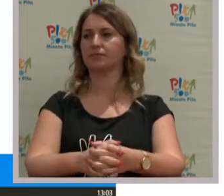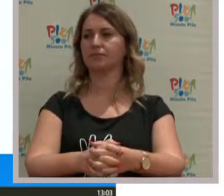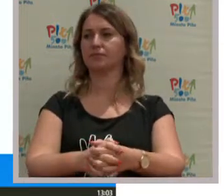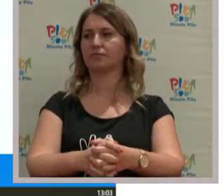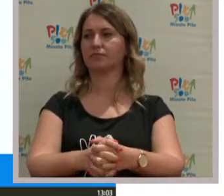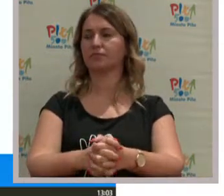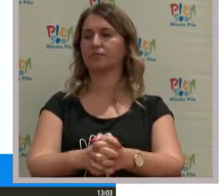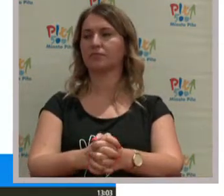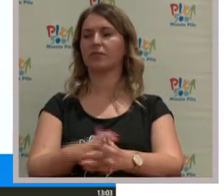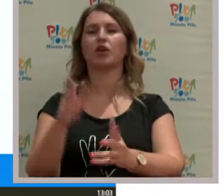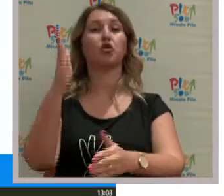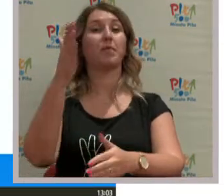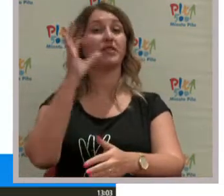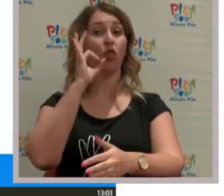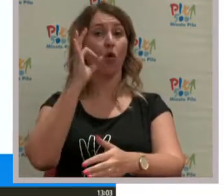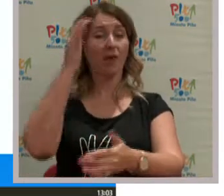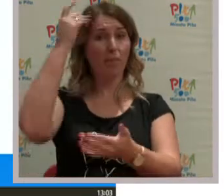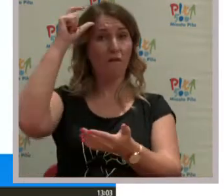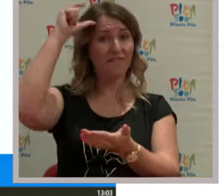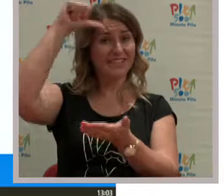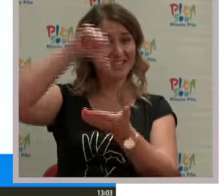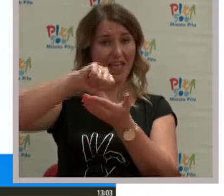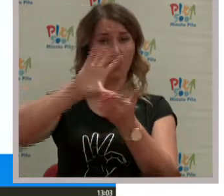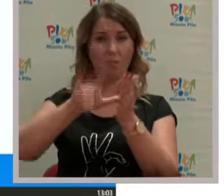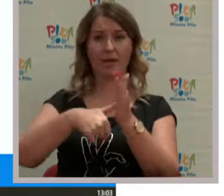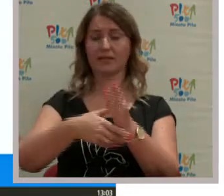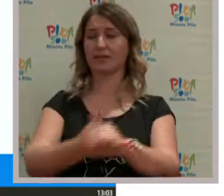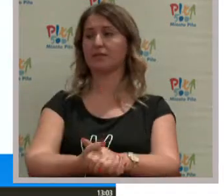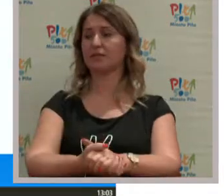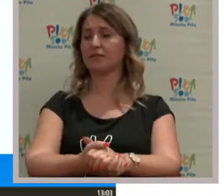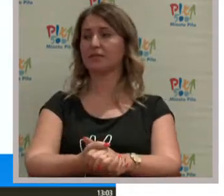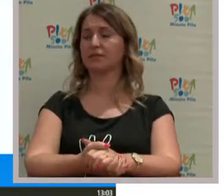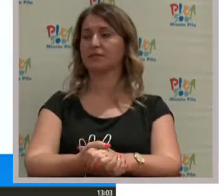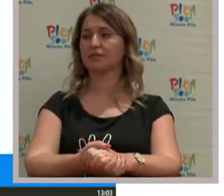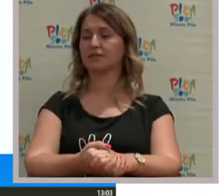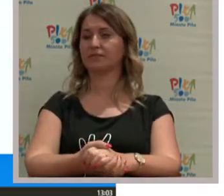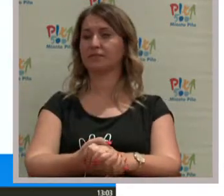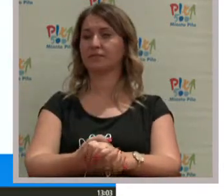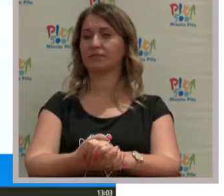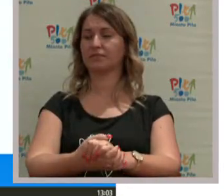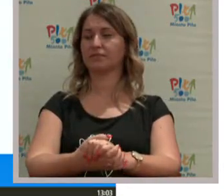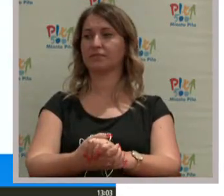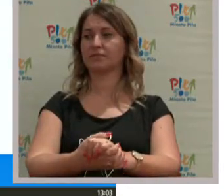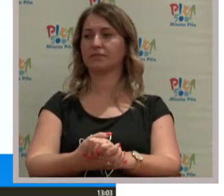wyjątkowo dobrze skomunikowane, a obwodnica będzie dodatkowo skomunikowana z